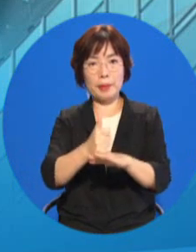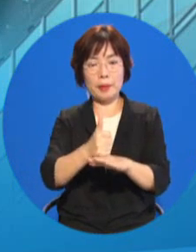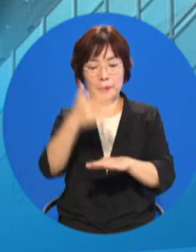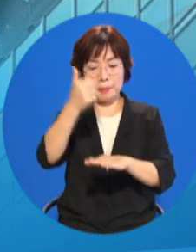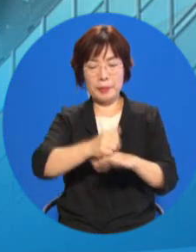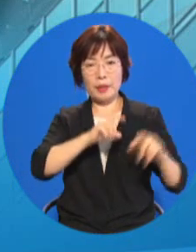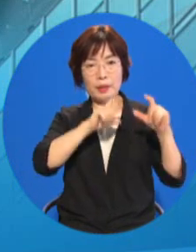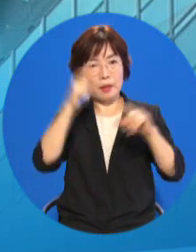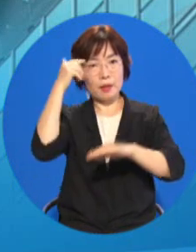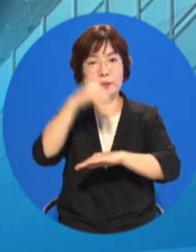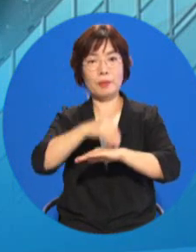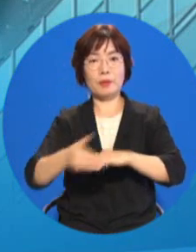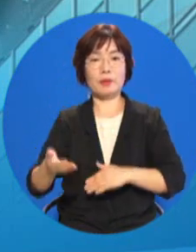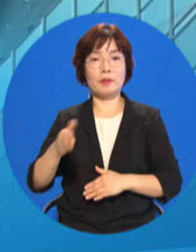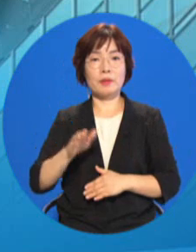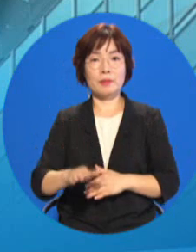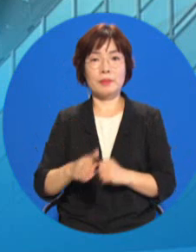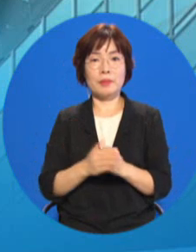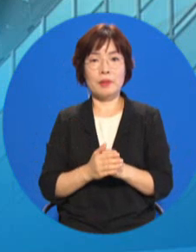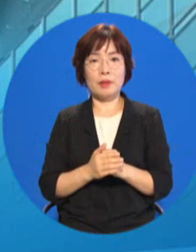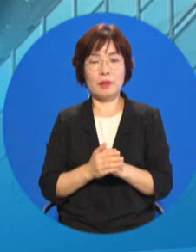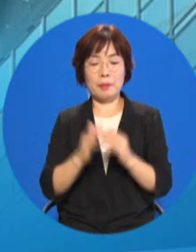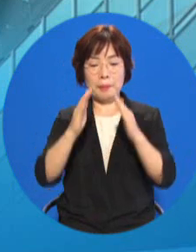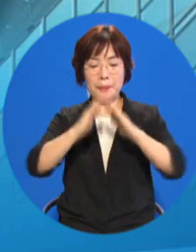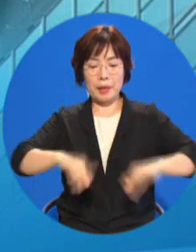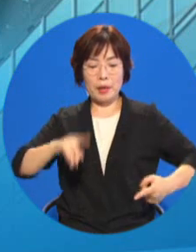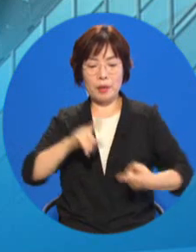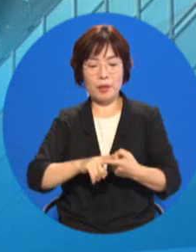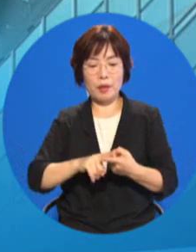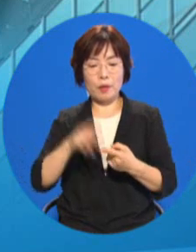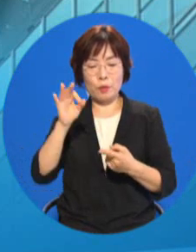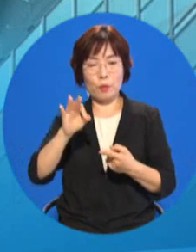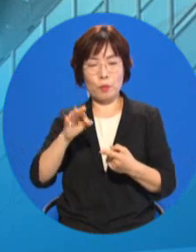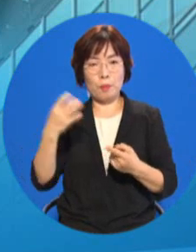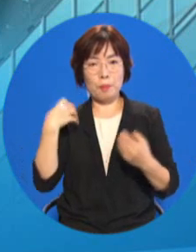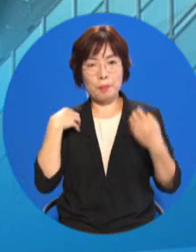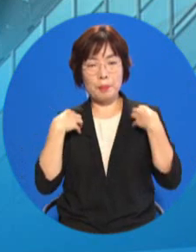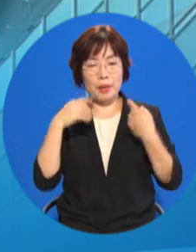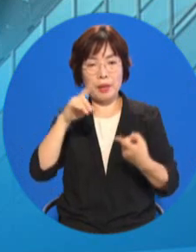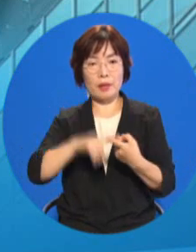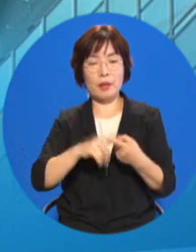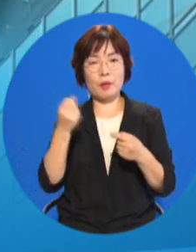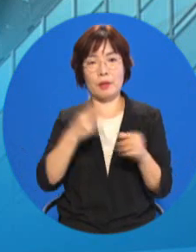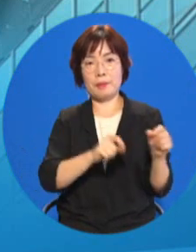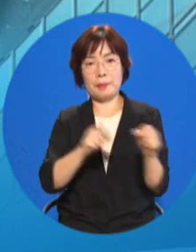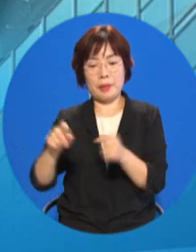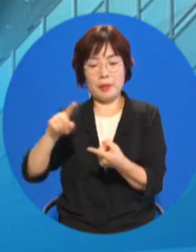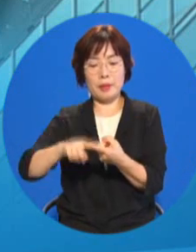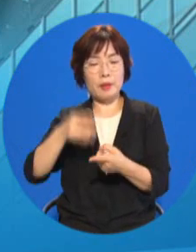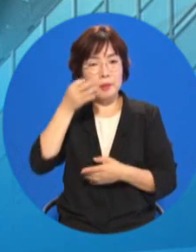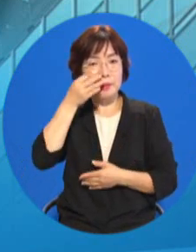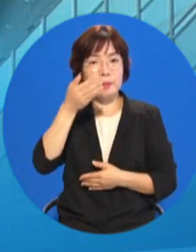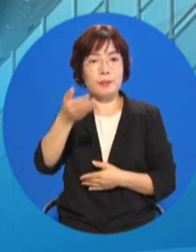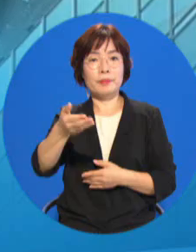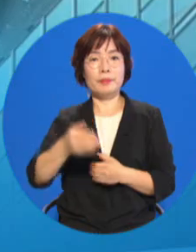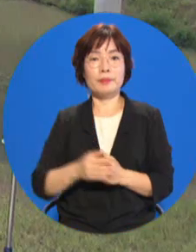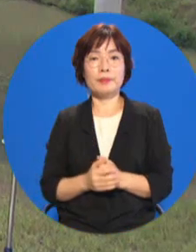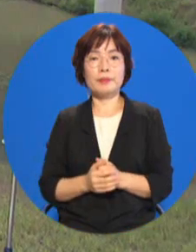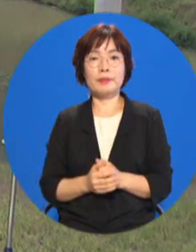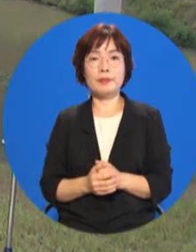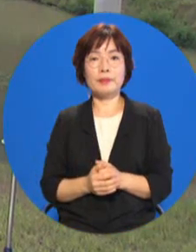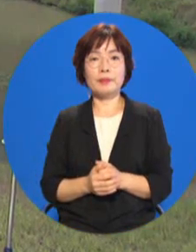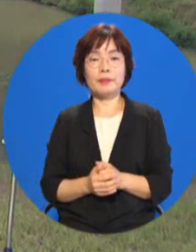것으로 예상됐었는데요. 철거 비용에 대한 책임론이 불거지면서 또다시 연기됐습니다. 박민주 기자가 취재했습니다.